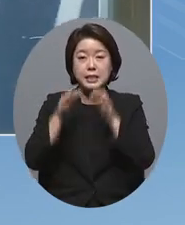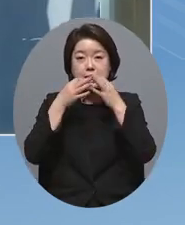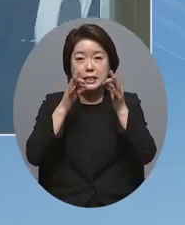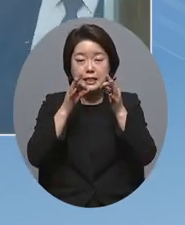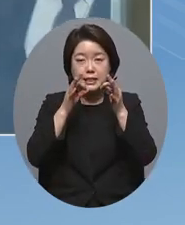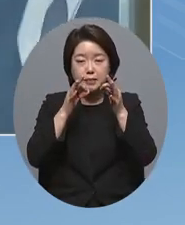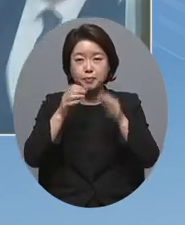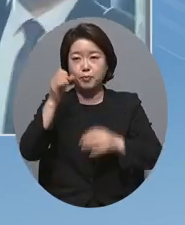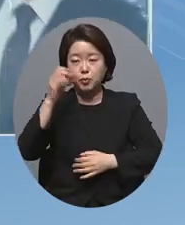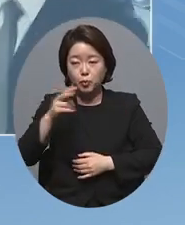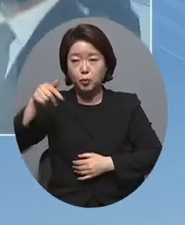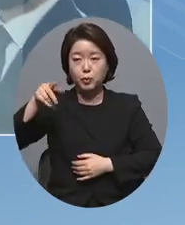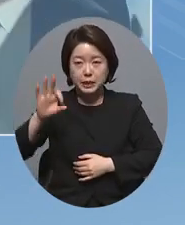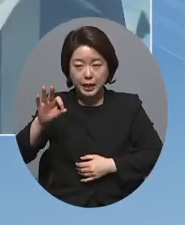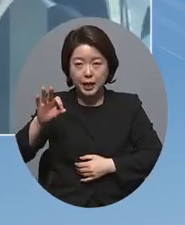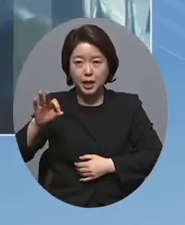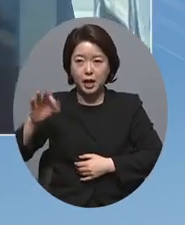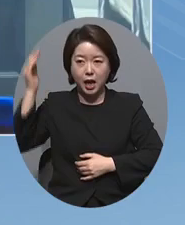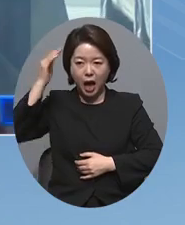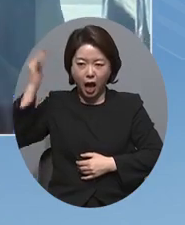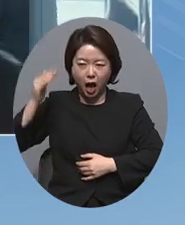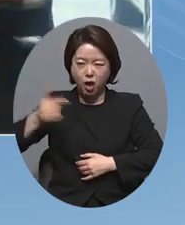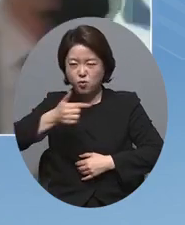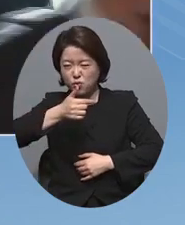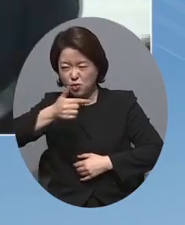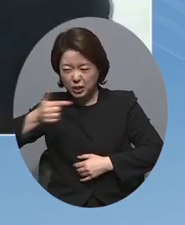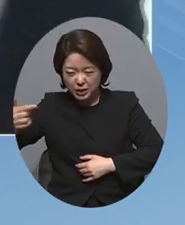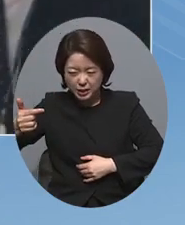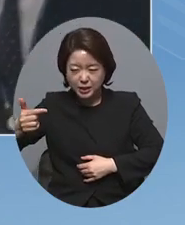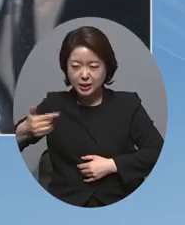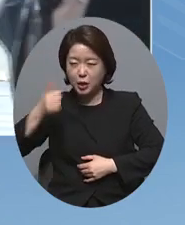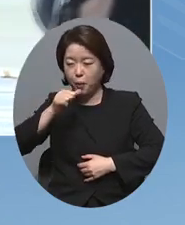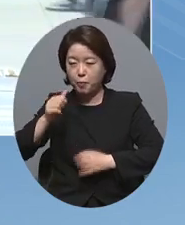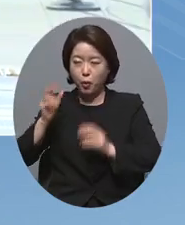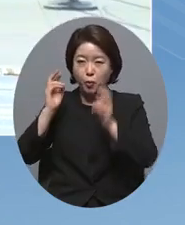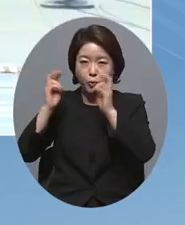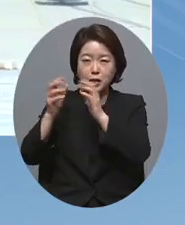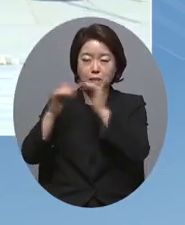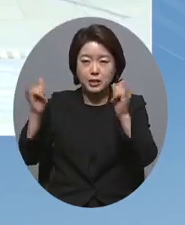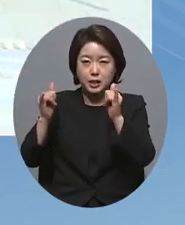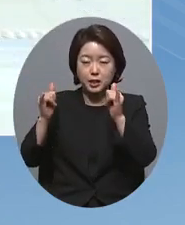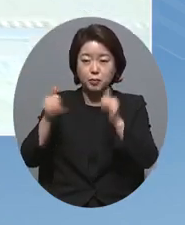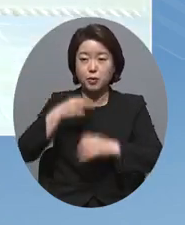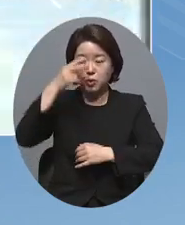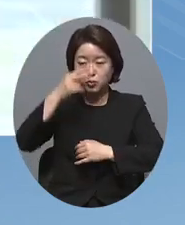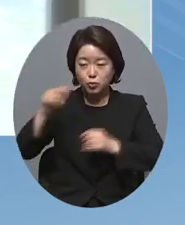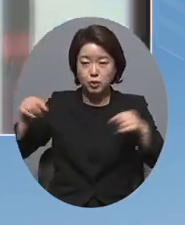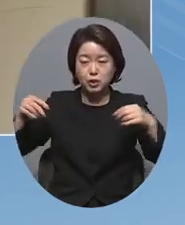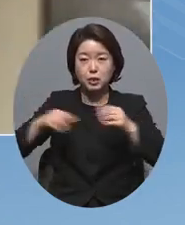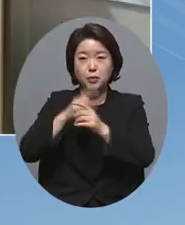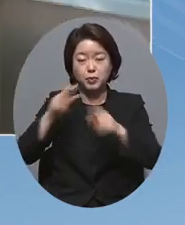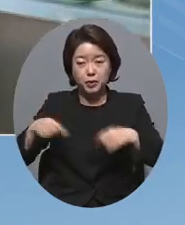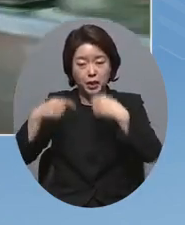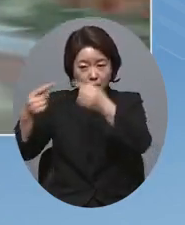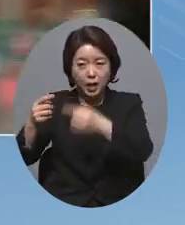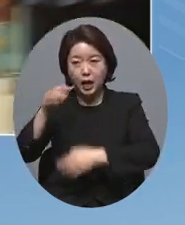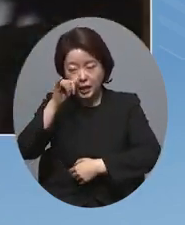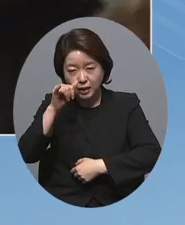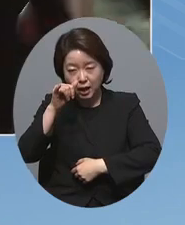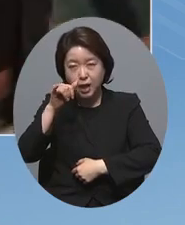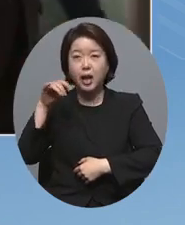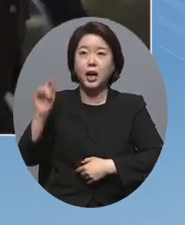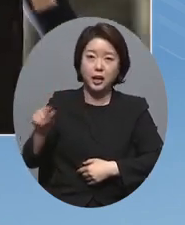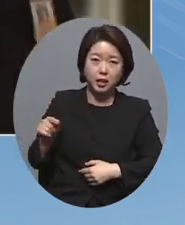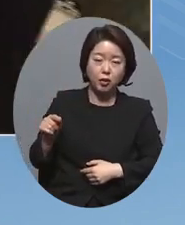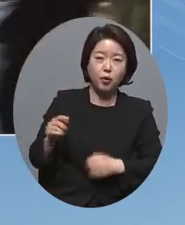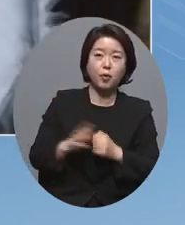국내 최대 로펌의 변호사들 30여 명과 술자리를 했다. 그 자체도 상당히 부적절하잖아요. 사실이라면요. 했다라는